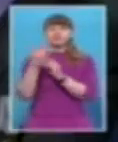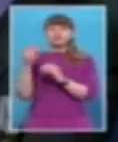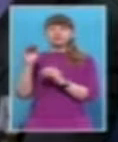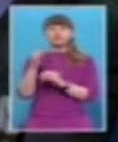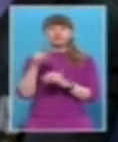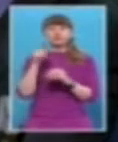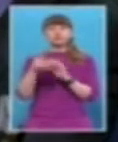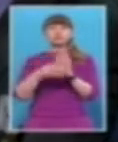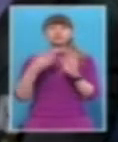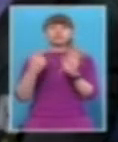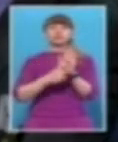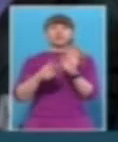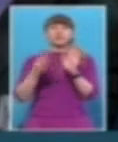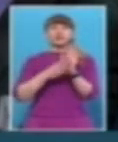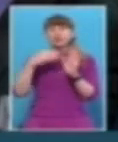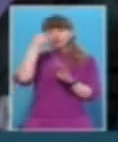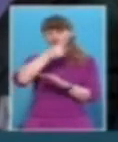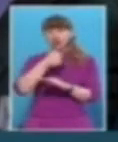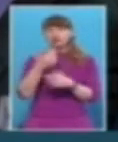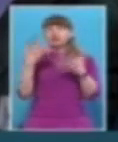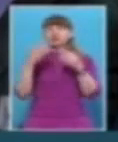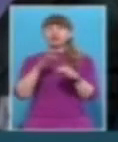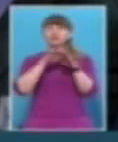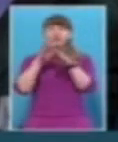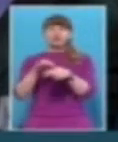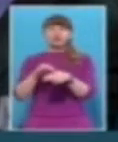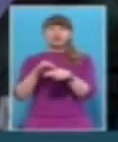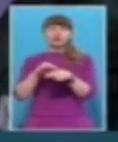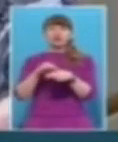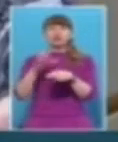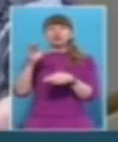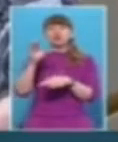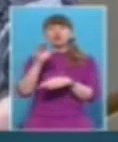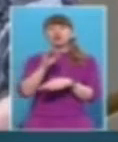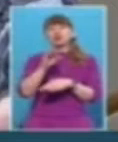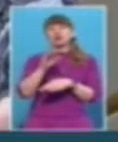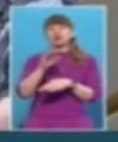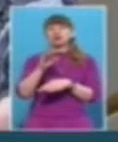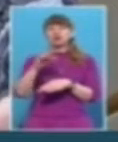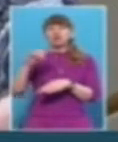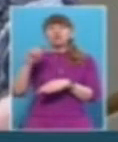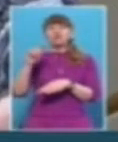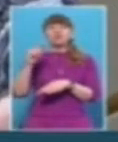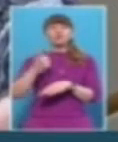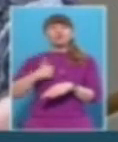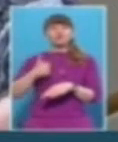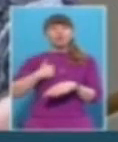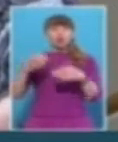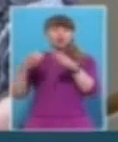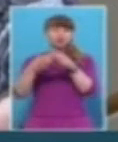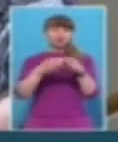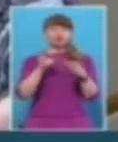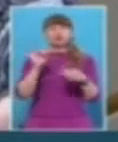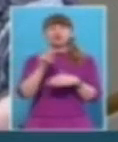15 февраля 1989 года – день вывода советских войск из Афганистана. Памятная дата, которая никого не оставит равнодушным. В